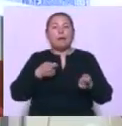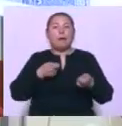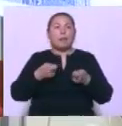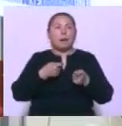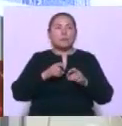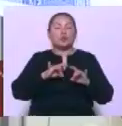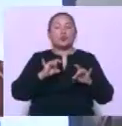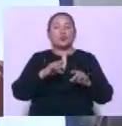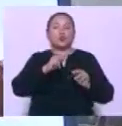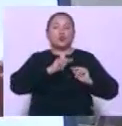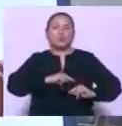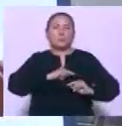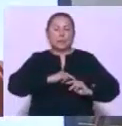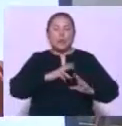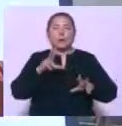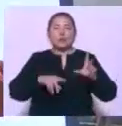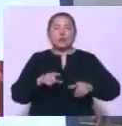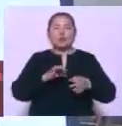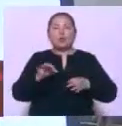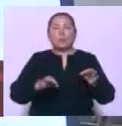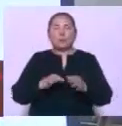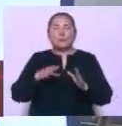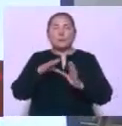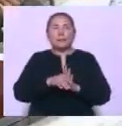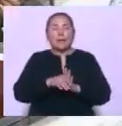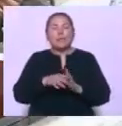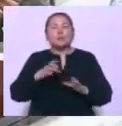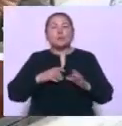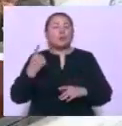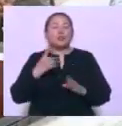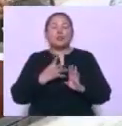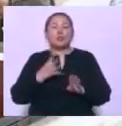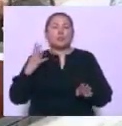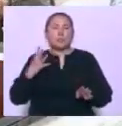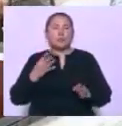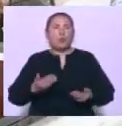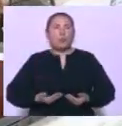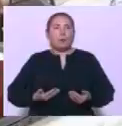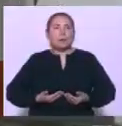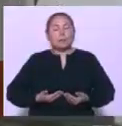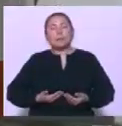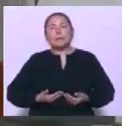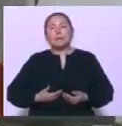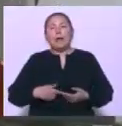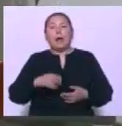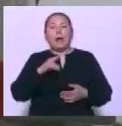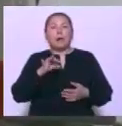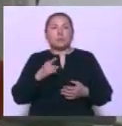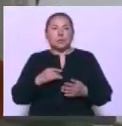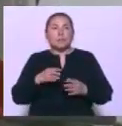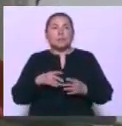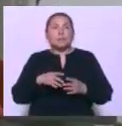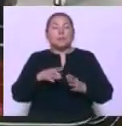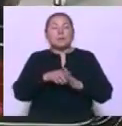жолдары туралы түсіндіріп өтті. Сондай-ақ, бұл жоба арқылы қаржылық институт бірінші кезекте өңірлік бақ өкілдерінің қаржылық сауаттылығын